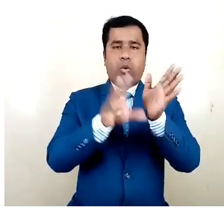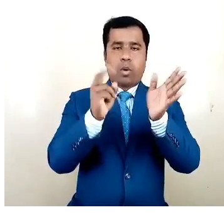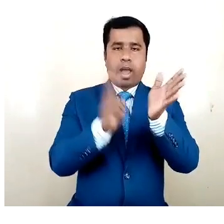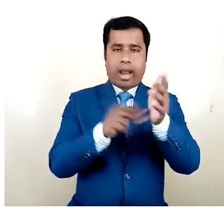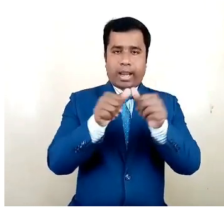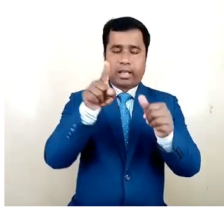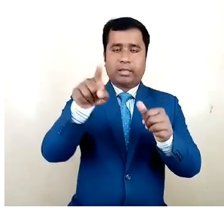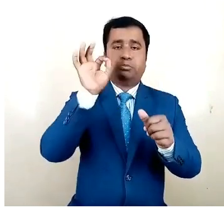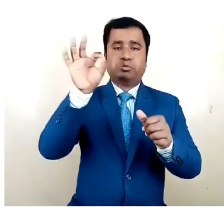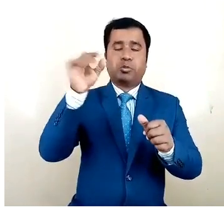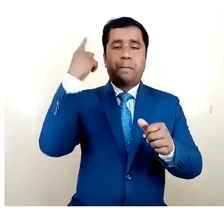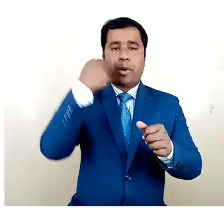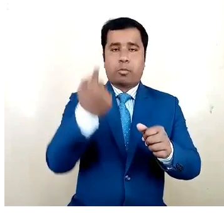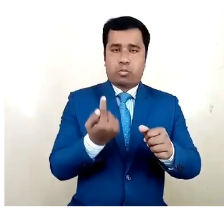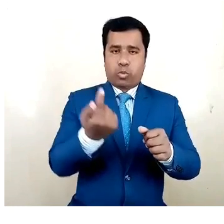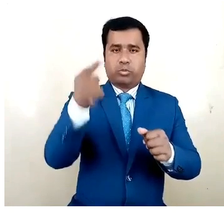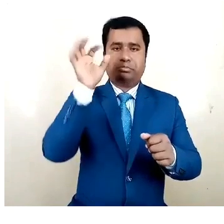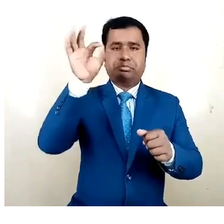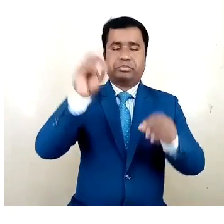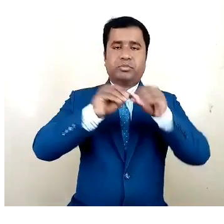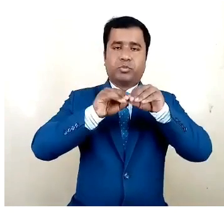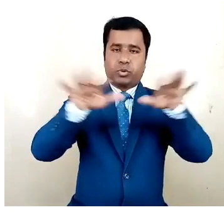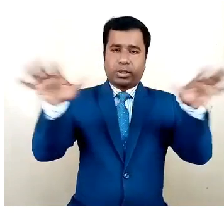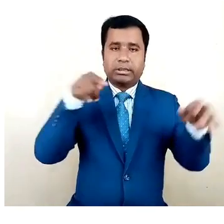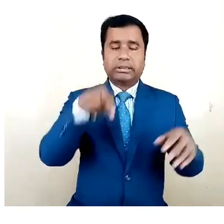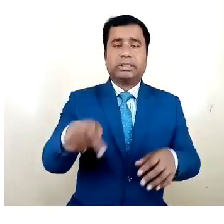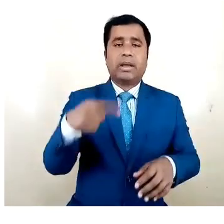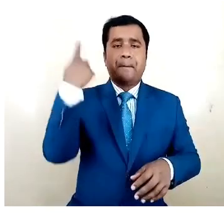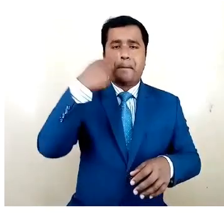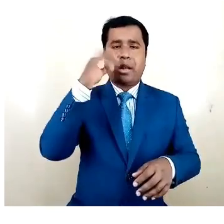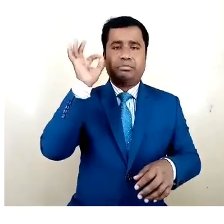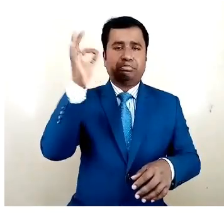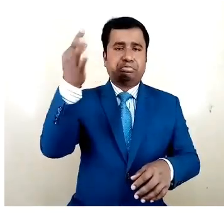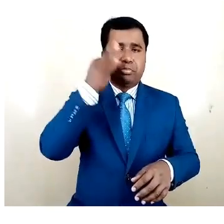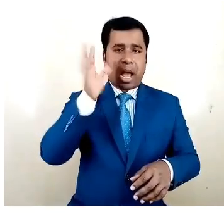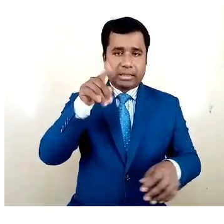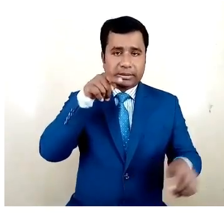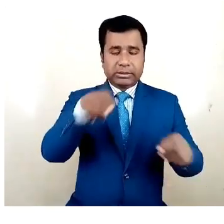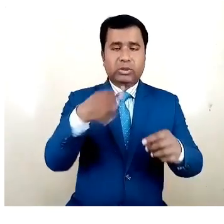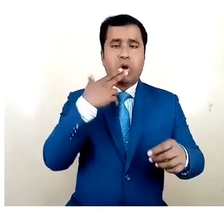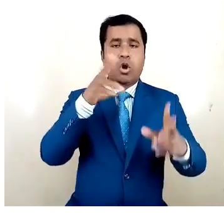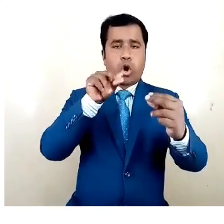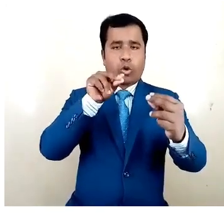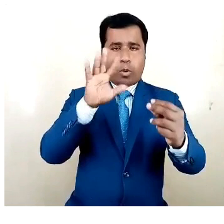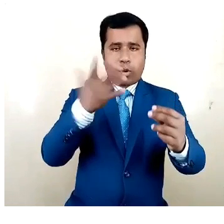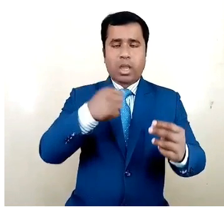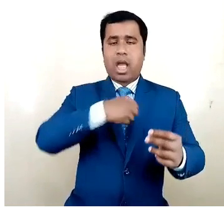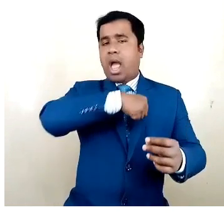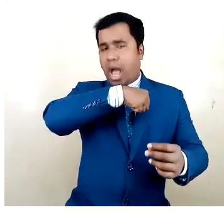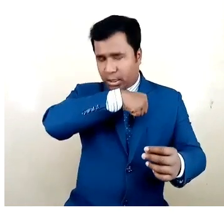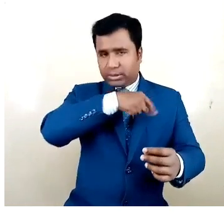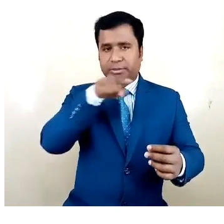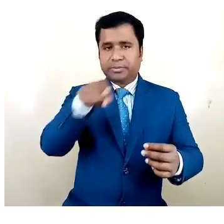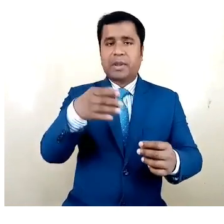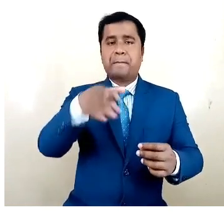মাধ্যমে প্রথমবারের মতো মানুষকে আক্রান্ত করেছে। আক্রান্ত কোনো ব্যক্তি কথা বলার সময় অথবা হাঁচি কাশি দেওয়ার সময় তার মুখ থেকে যে ক্ষুদ্র পানি